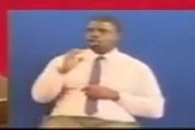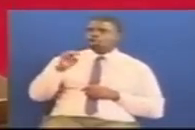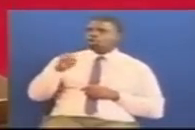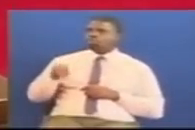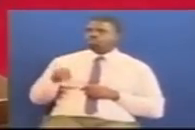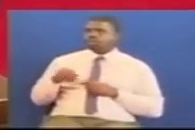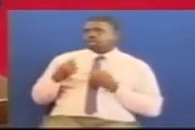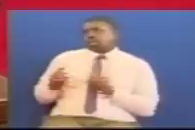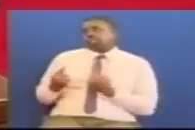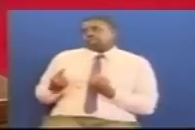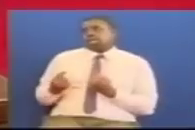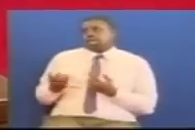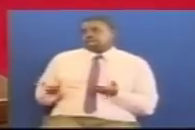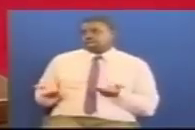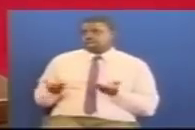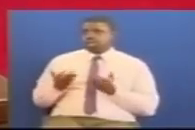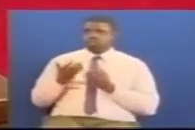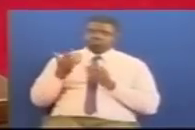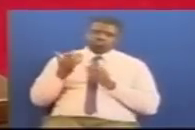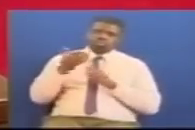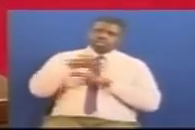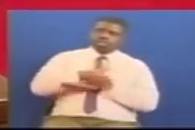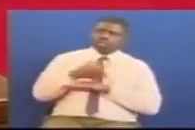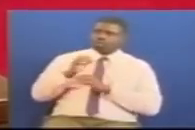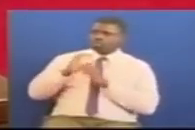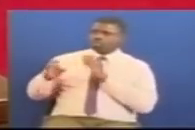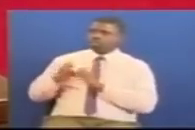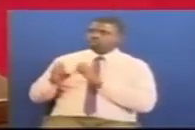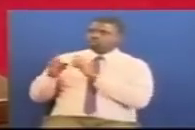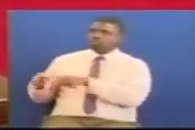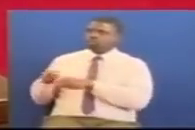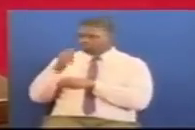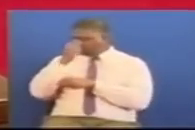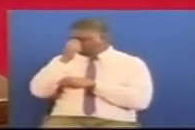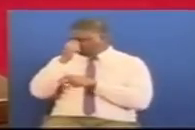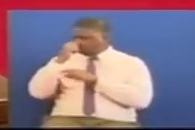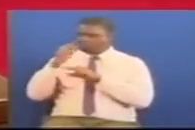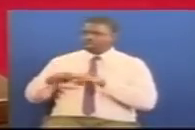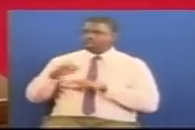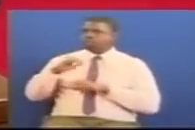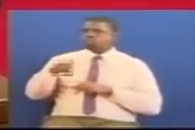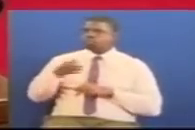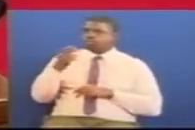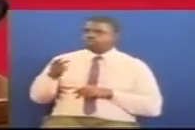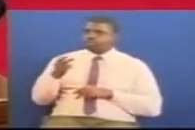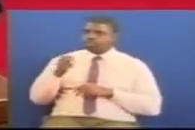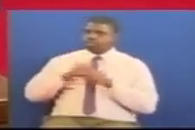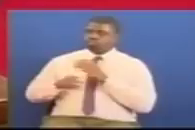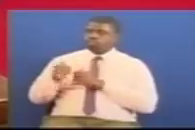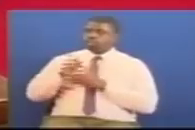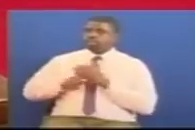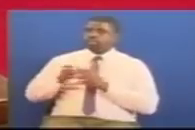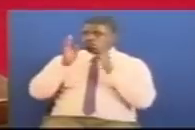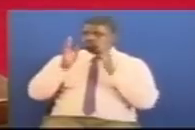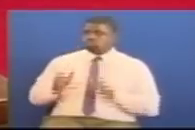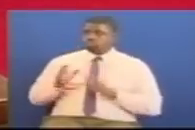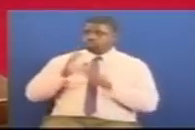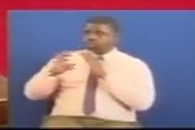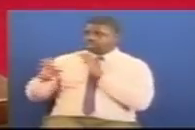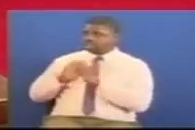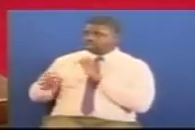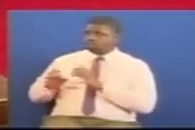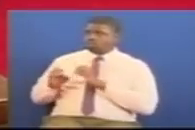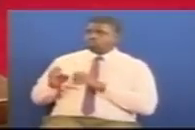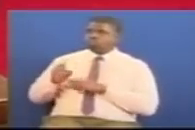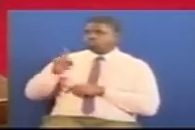Lakini ndio hivyo, muingiliano wa mawasiliano upo na tumekwisha kaa kuanzia mwezi wa pili tulikaa, na juzi nimemtuma naibu katibu mkuu wa mawasiliano kwenda